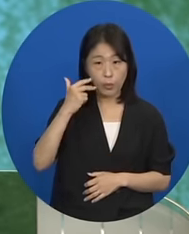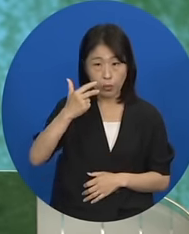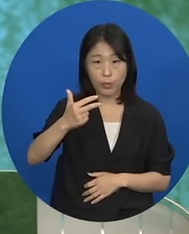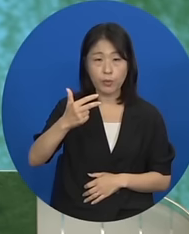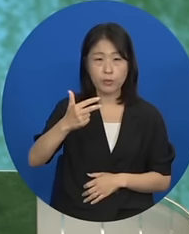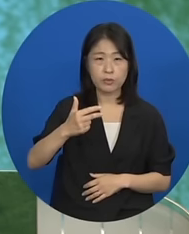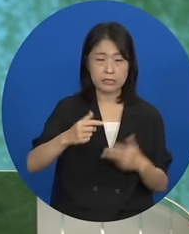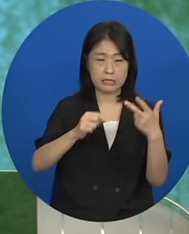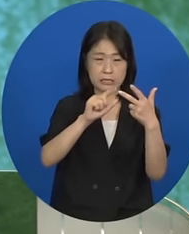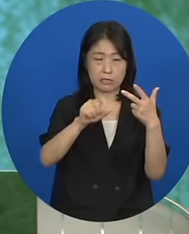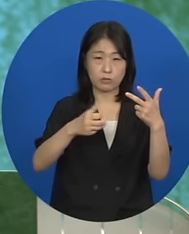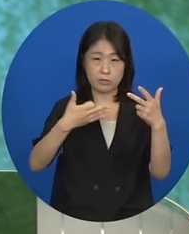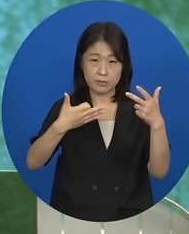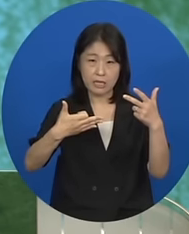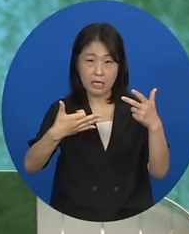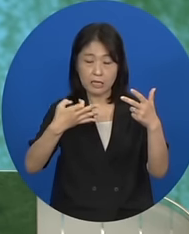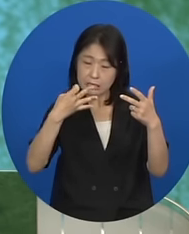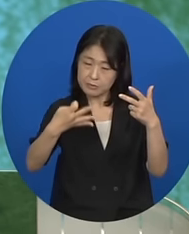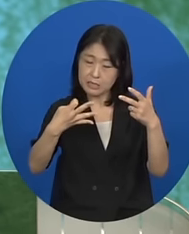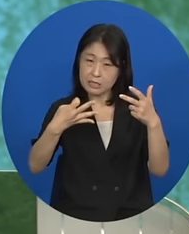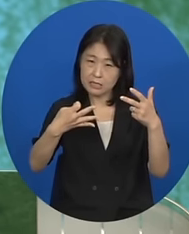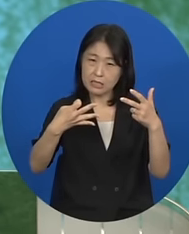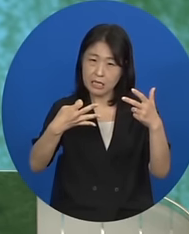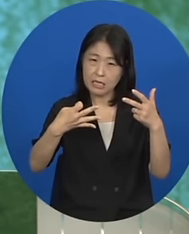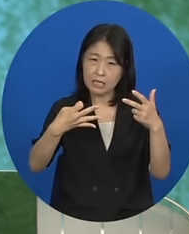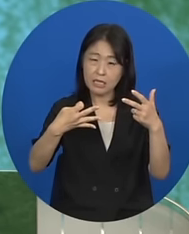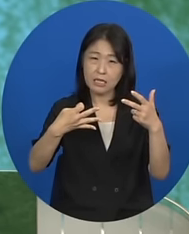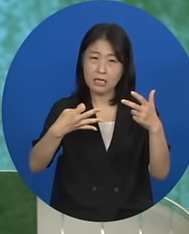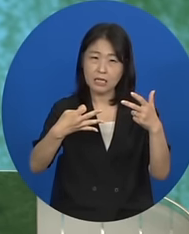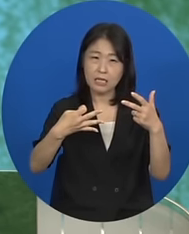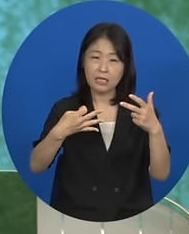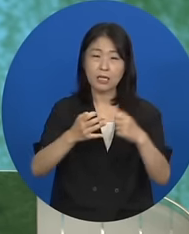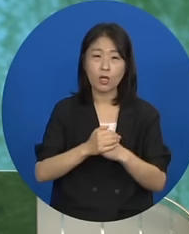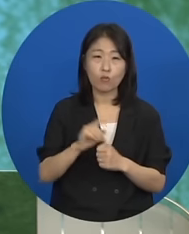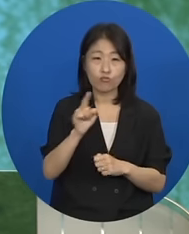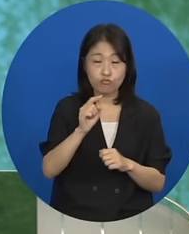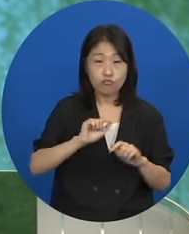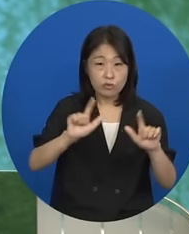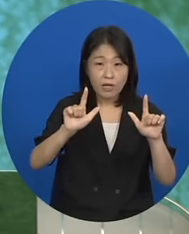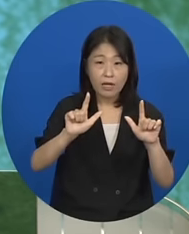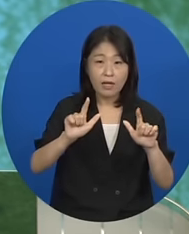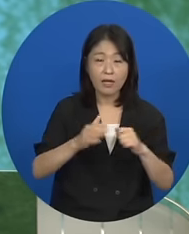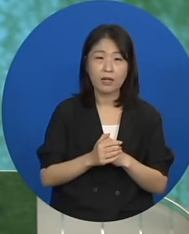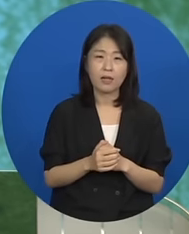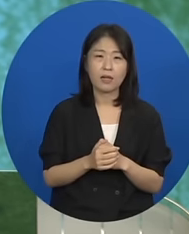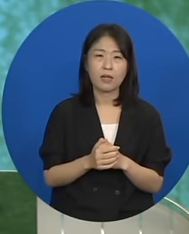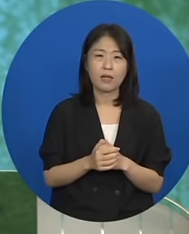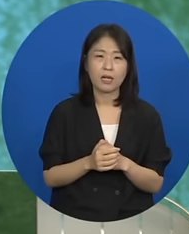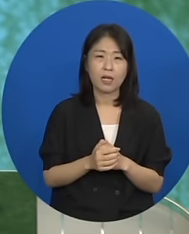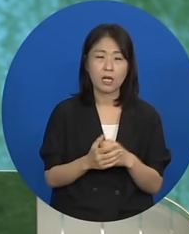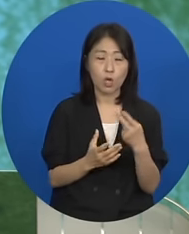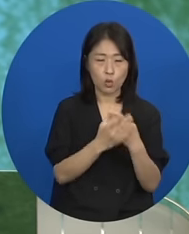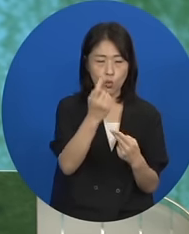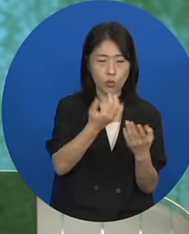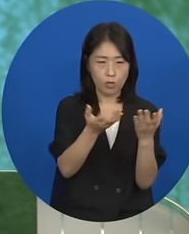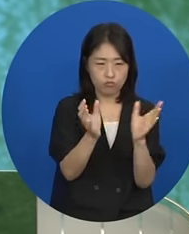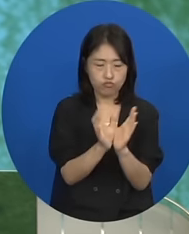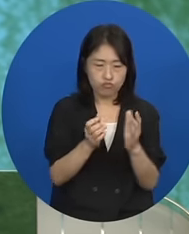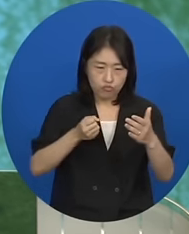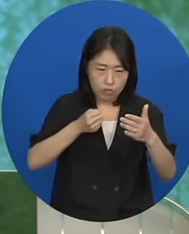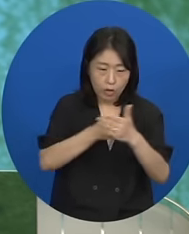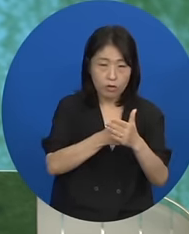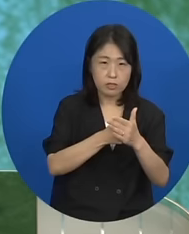14일이 어떤 날인지세요 통일부가 정한 북한 이탈 주민의 날입니다 매년 드리게 되는데